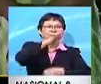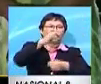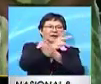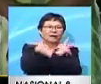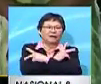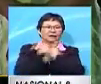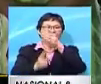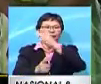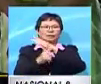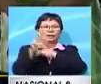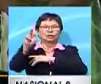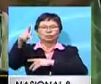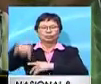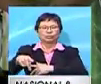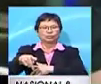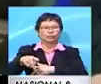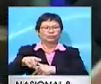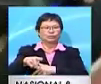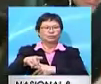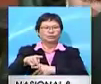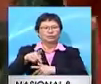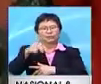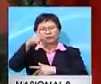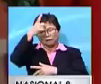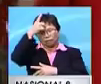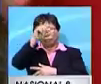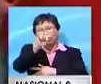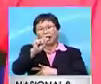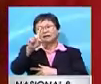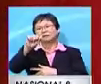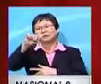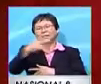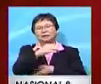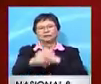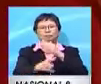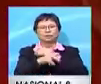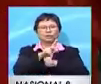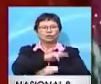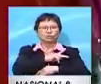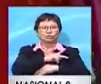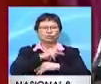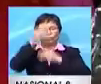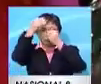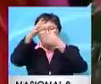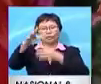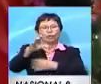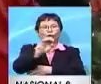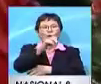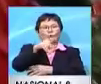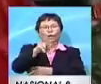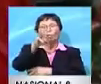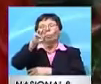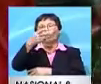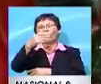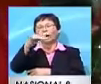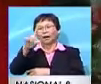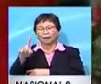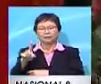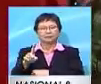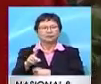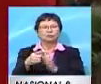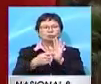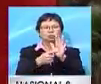Timbalan Ketua Pengarah Penyiaran Strategik Dato' Adilah Syed Omar dan Timbalan Ketua Pengarah Penyiaran Operasi Abdul Wahid Abdul Hamid